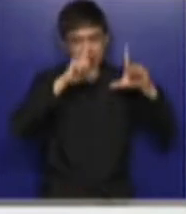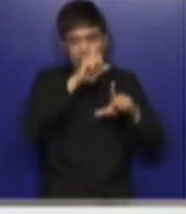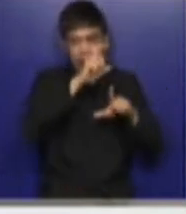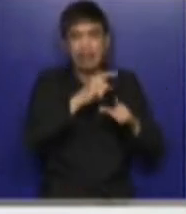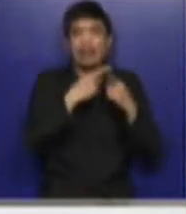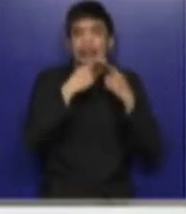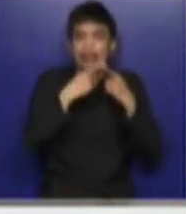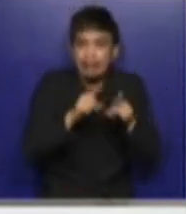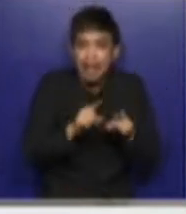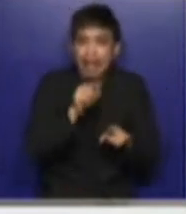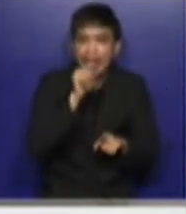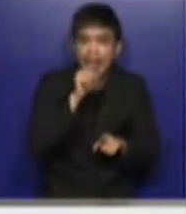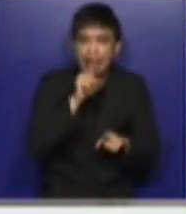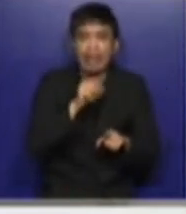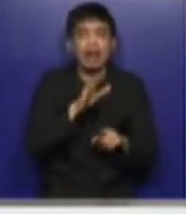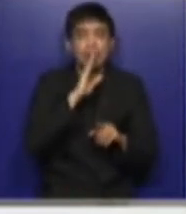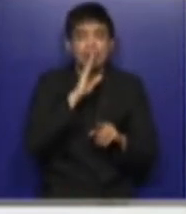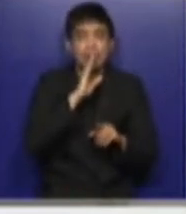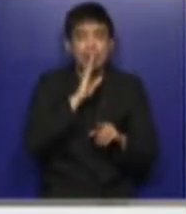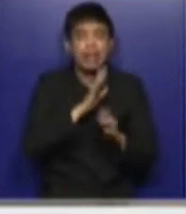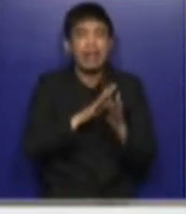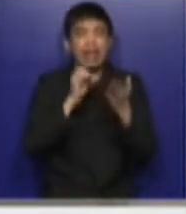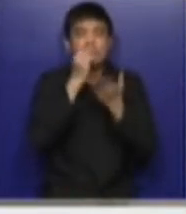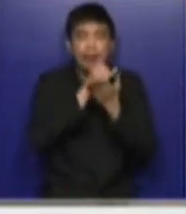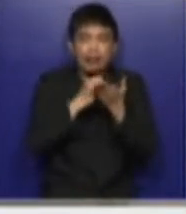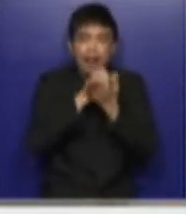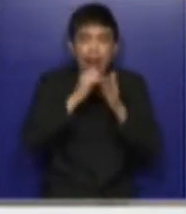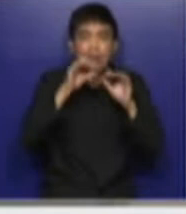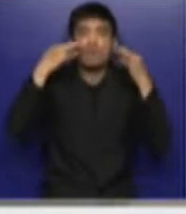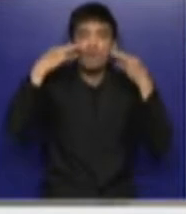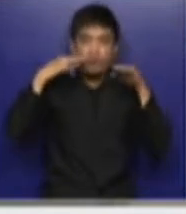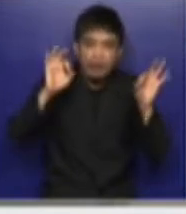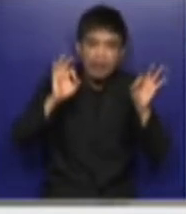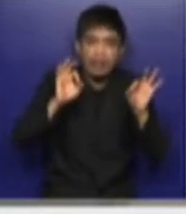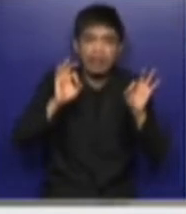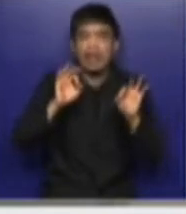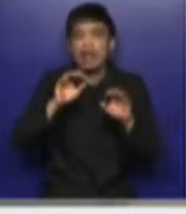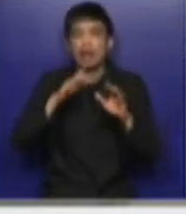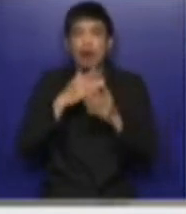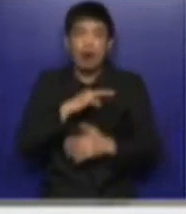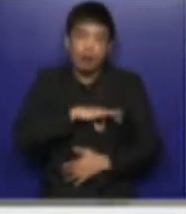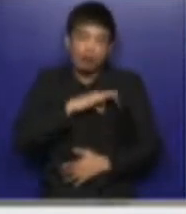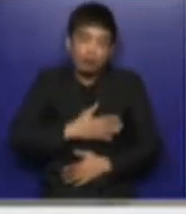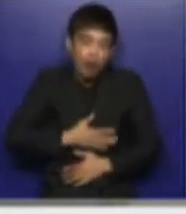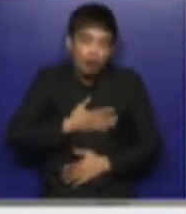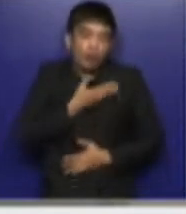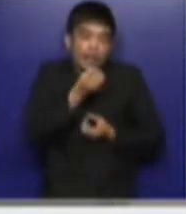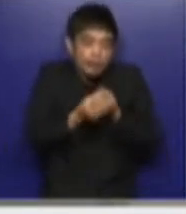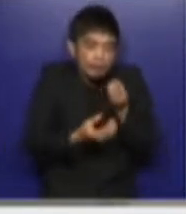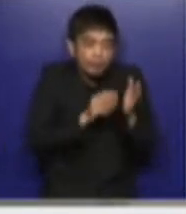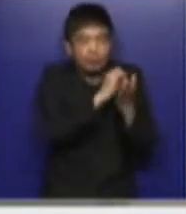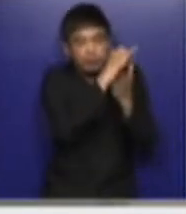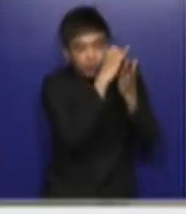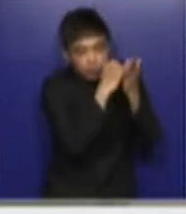เป็นภาพที่ไม่ใช่โครงเรื่องหลักค่ะผู้ว่าใช้อิสรภาพทางความคิดสอดแทรกความคิดตัวเองลงไปนะคะเป็นการบันทึกประวัติศาสตร์ในช่วงเว